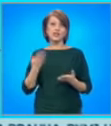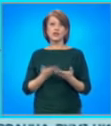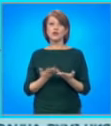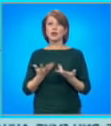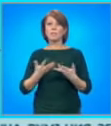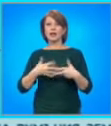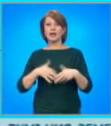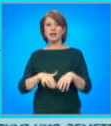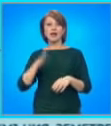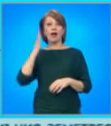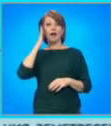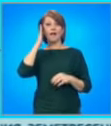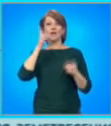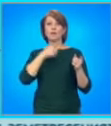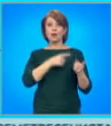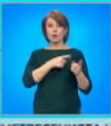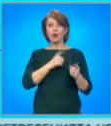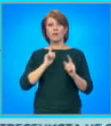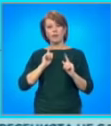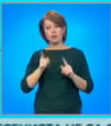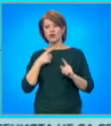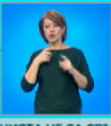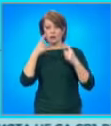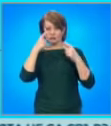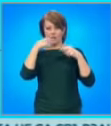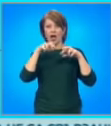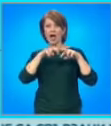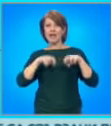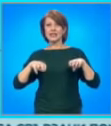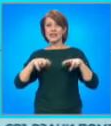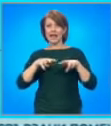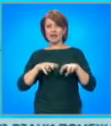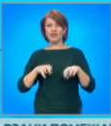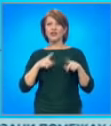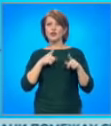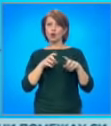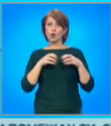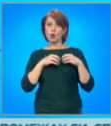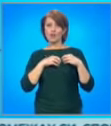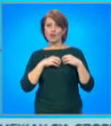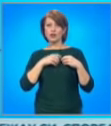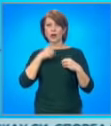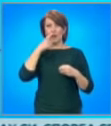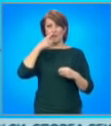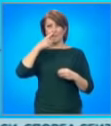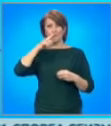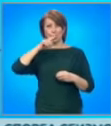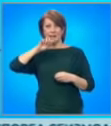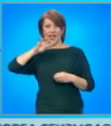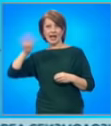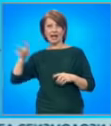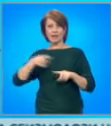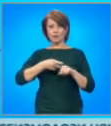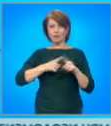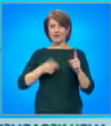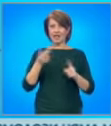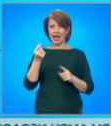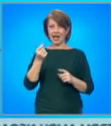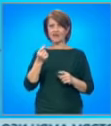механизъм главният прокурор да може да бъде разследван. Премиерът увери, че близо 1,5 милиарда лева, това е на тема икономика, ще